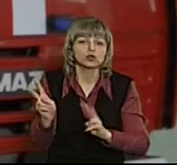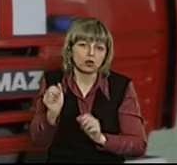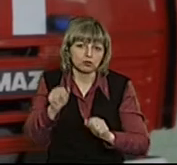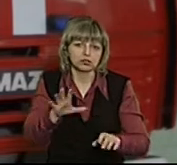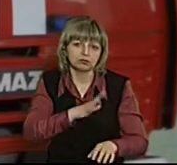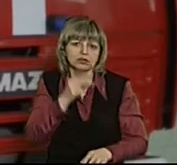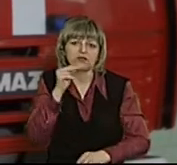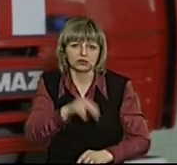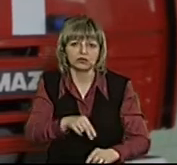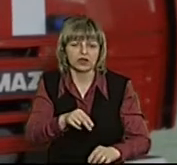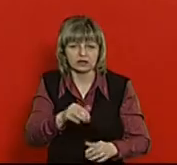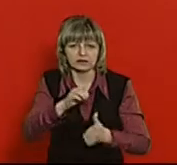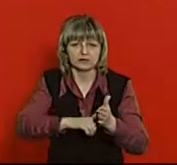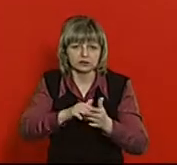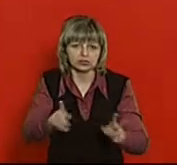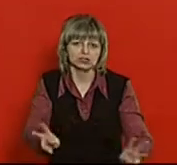до цих випадків.